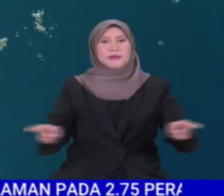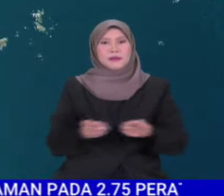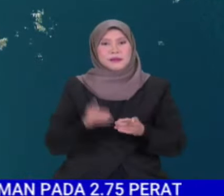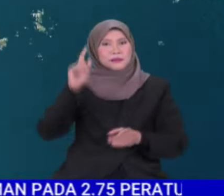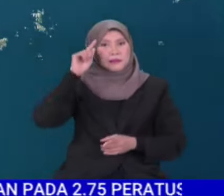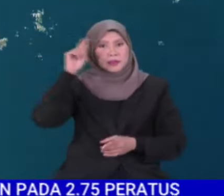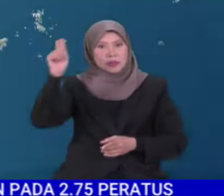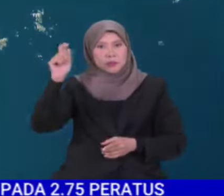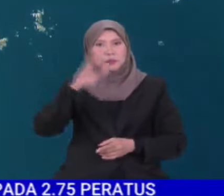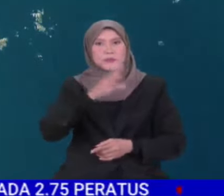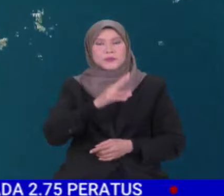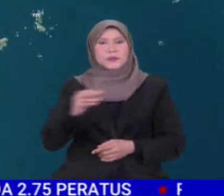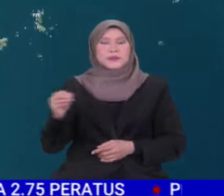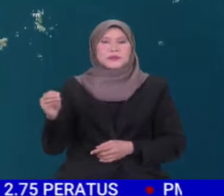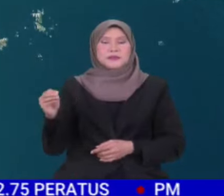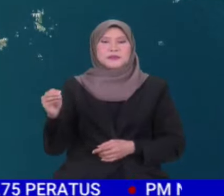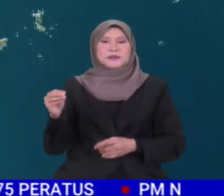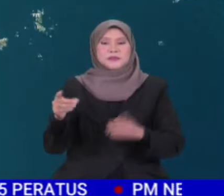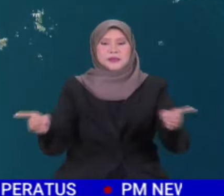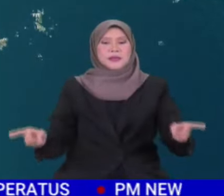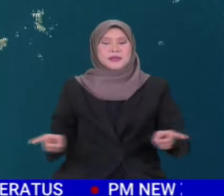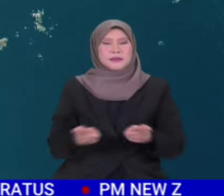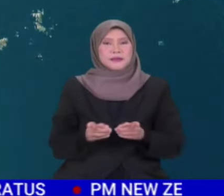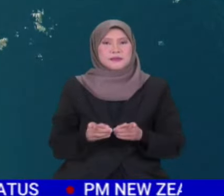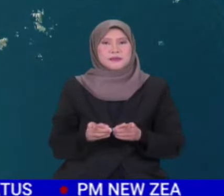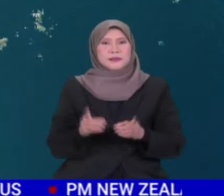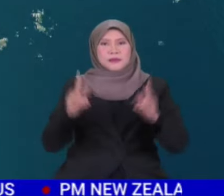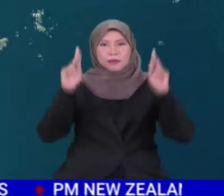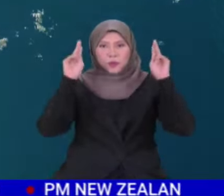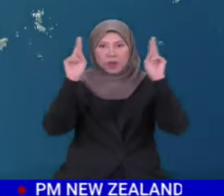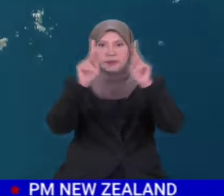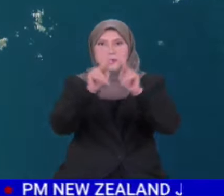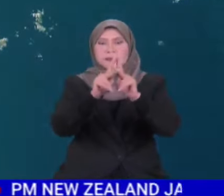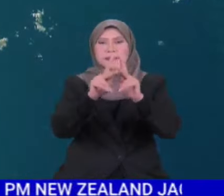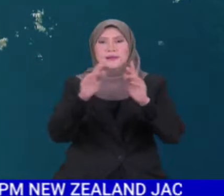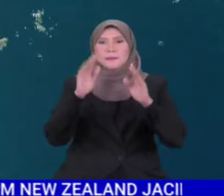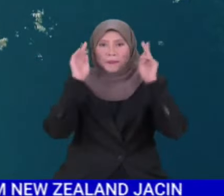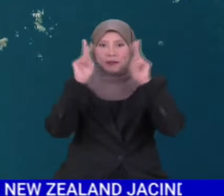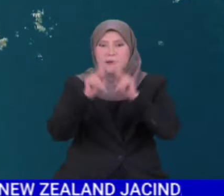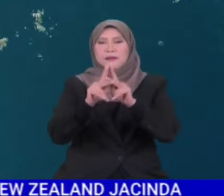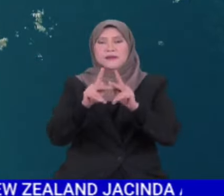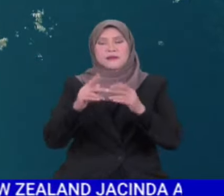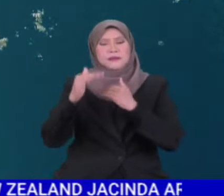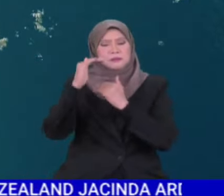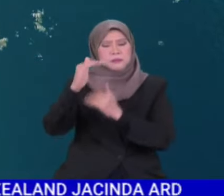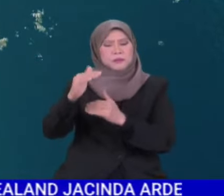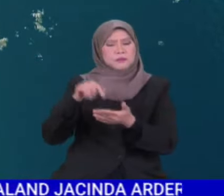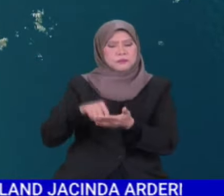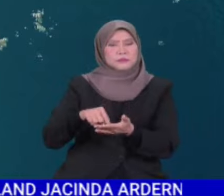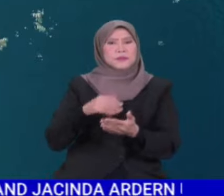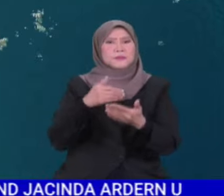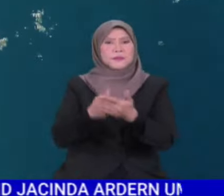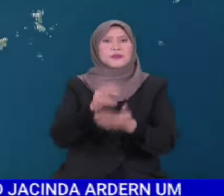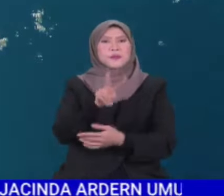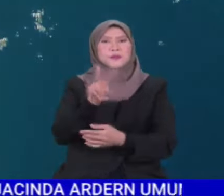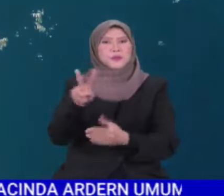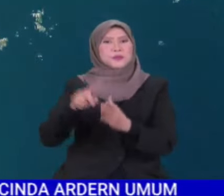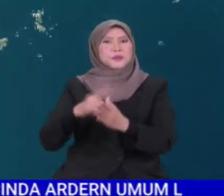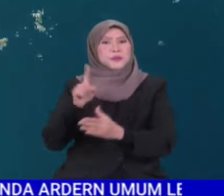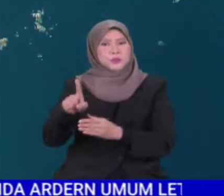negeri Terengganu serta di daerah Kuantan di negeri Pahang, yang mana dalam tempoh ini sehingga ke 22